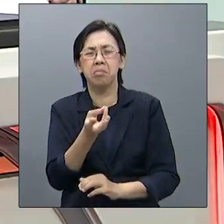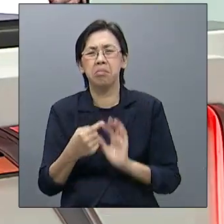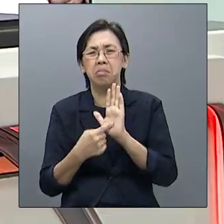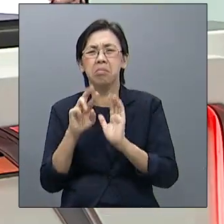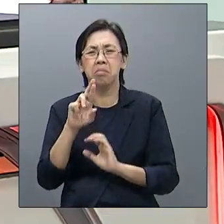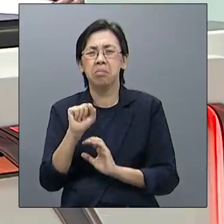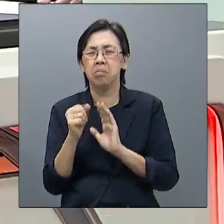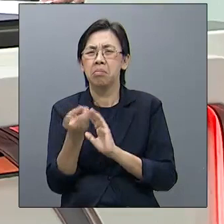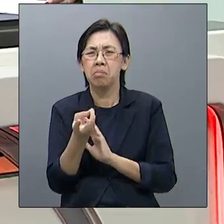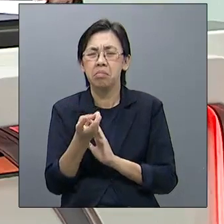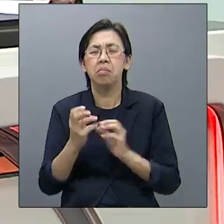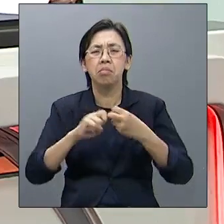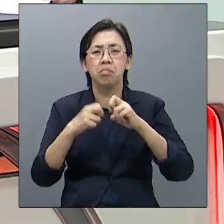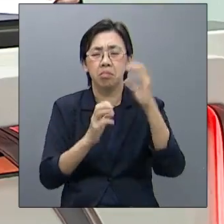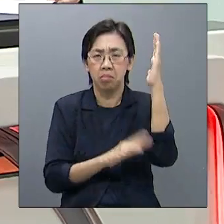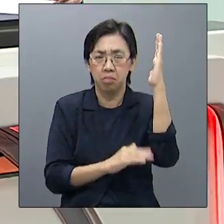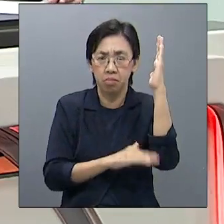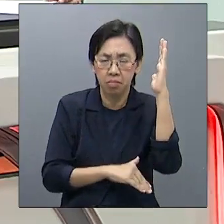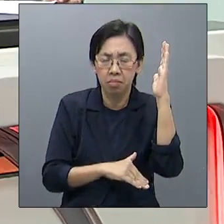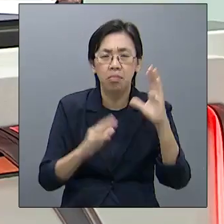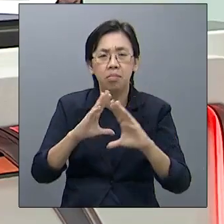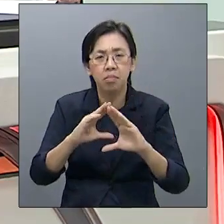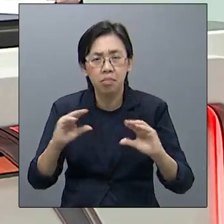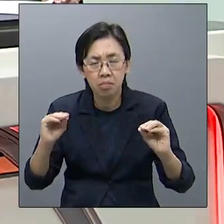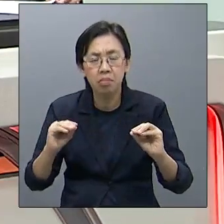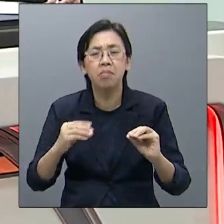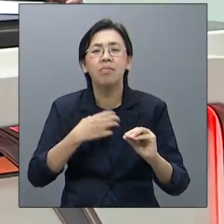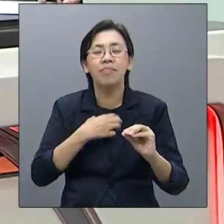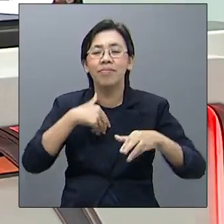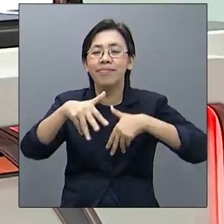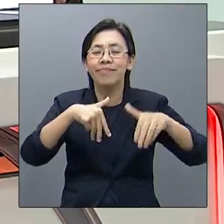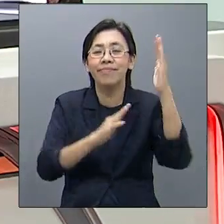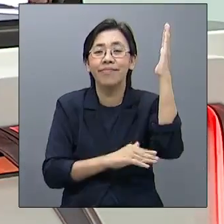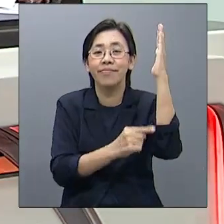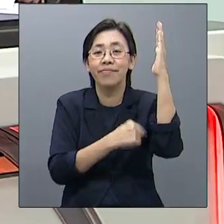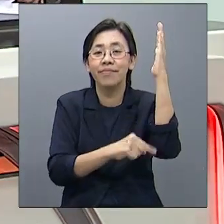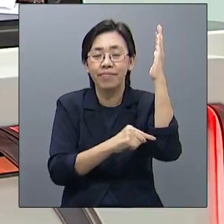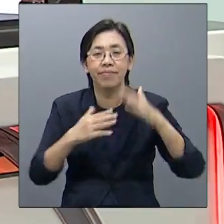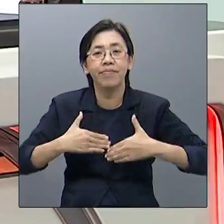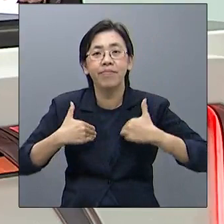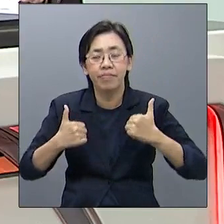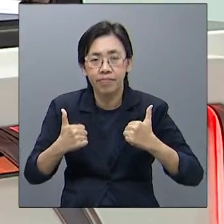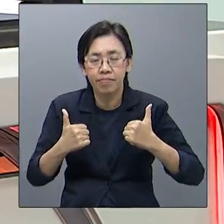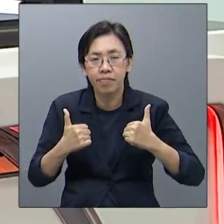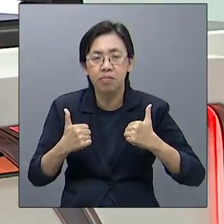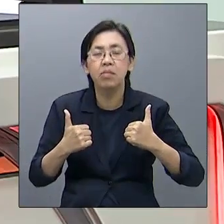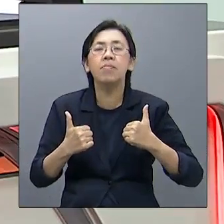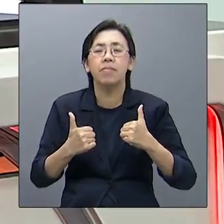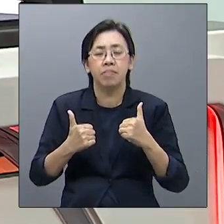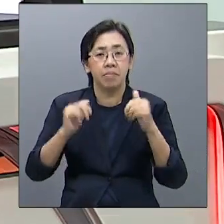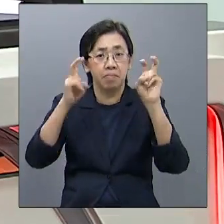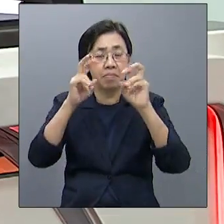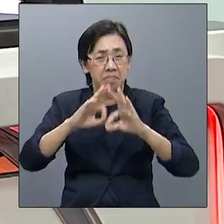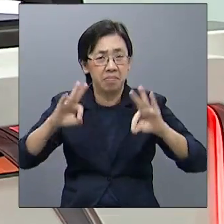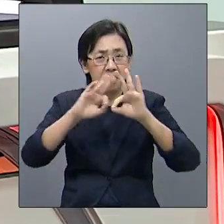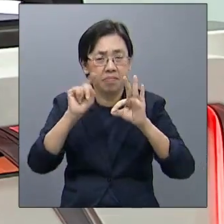เรื่ของการดับไฟใต้กันนำสังตีสุกกลบคืนมาในพื้นที่ เรื่องใหญ่กคือเรื่องใ